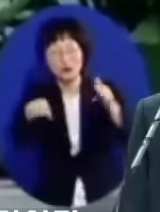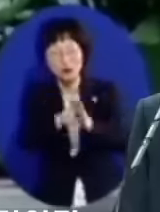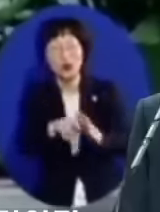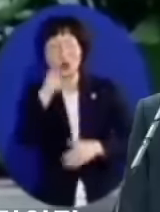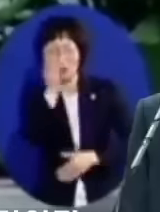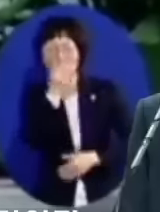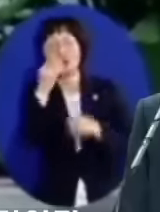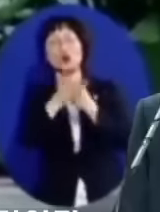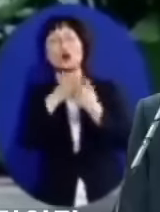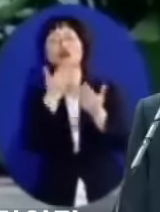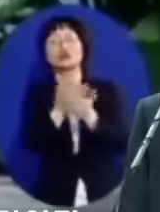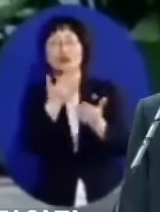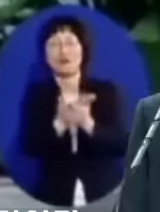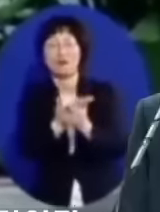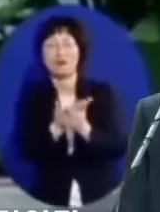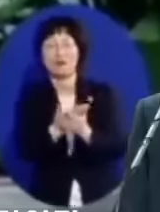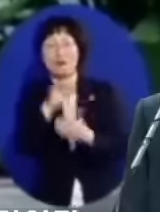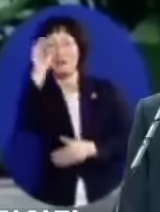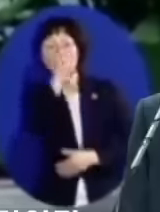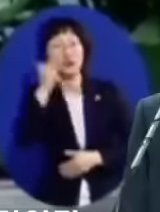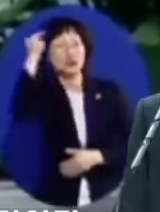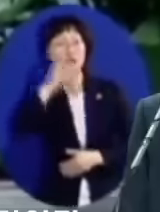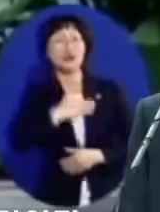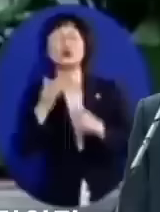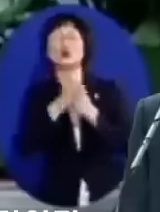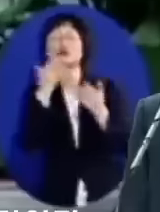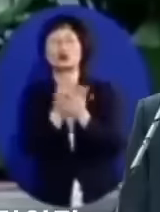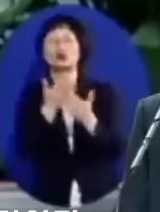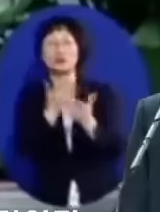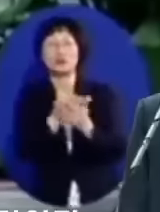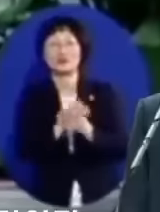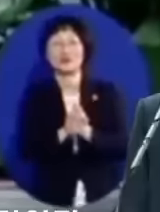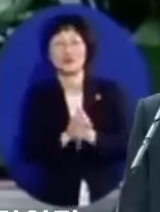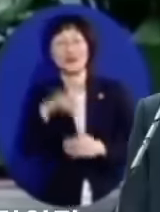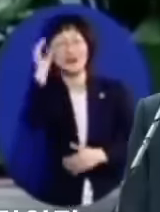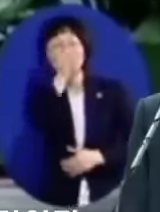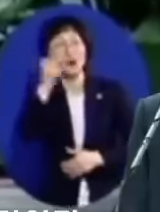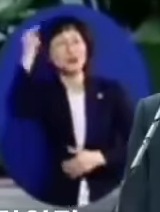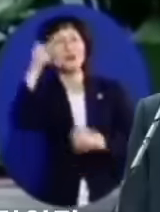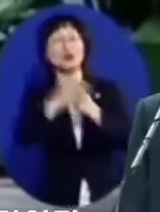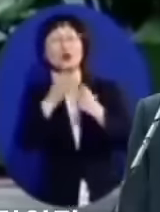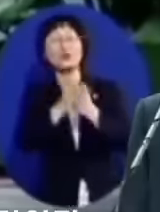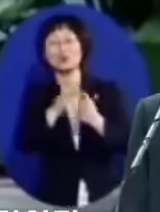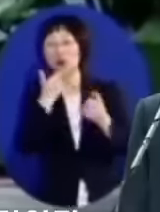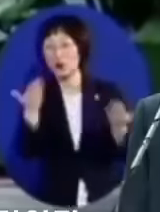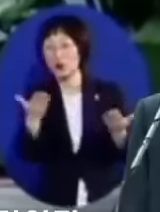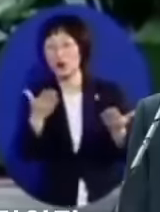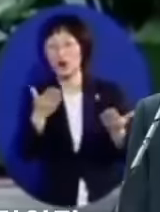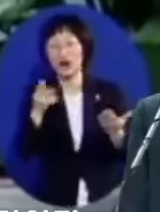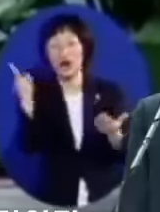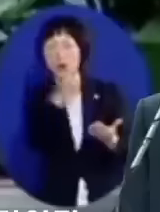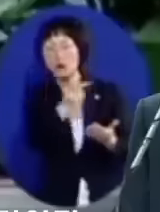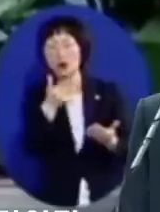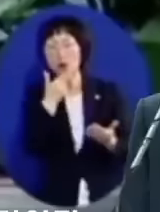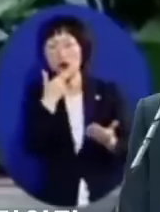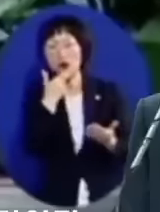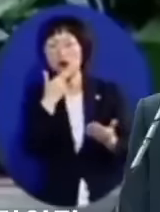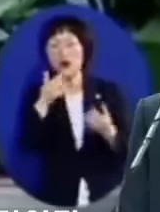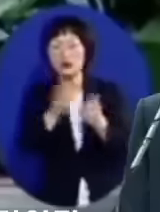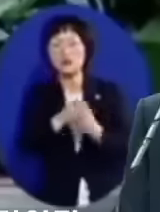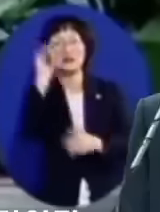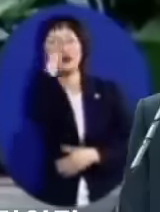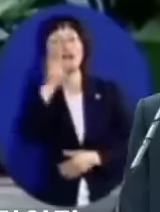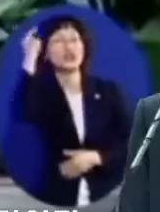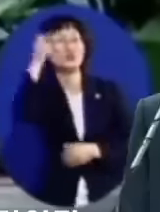살게 도와주시옵소서. 성령이 나를 도와주시옵소서. 성령의 도우심이 없이는 나는 아무것도 할 수 없습니다. 성령이